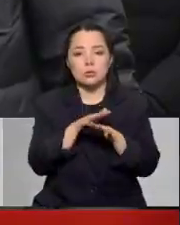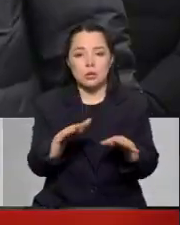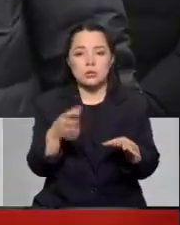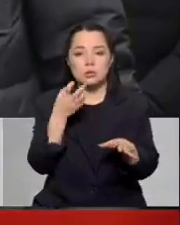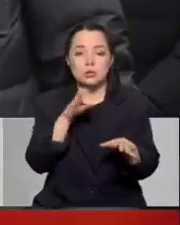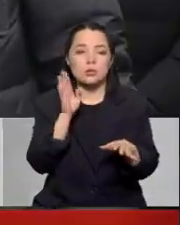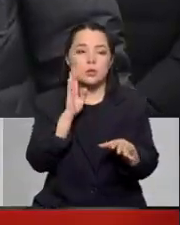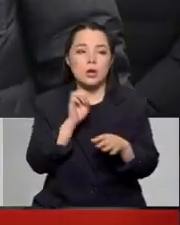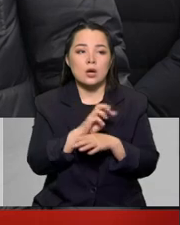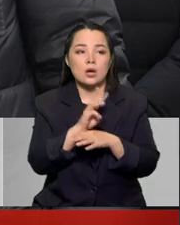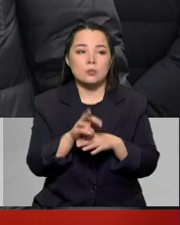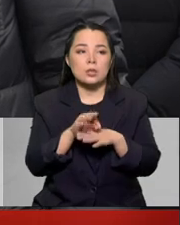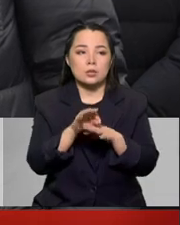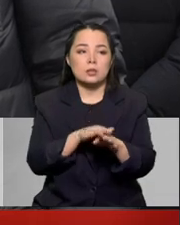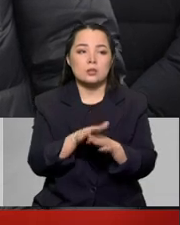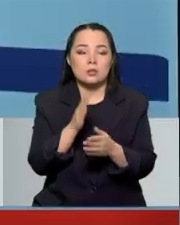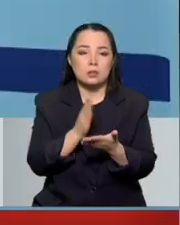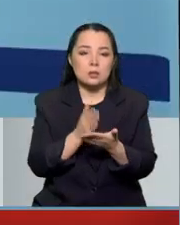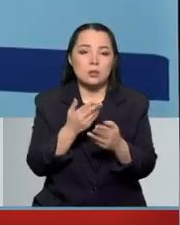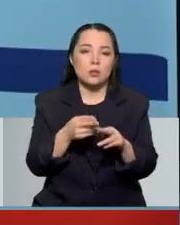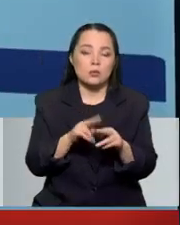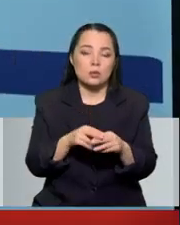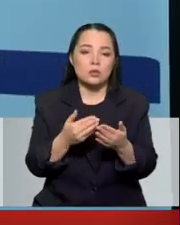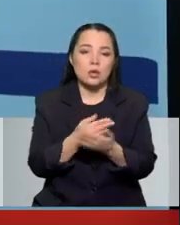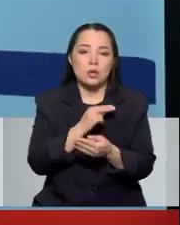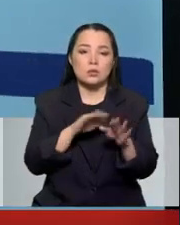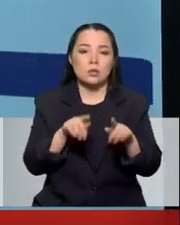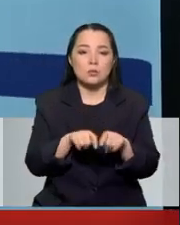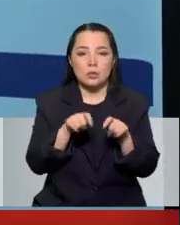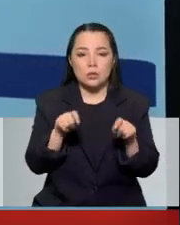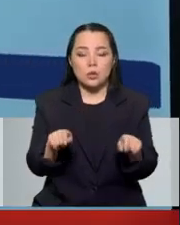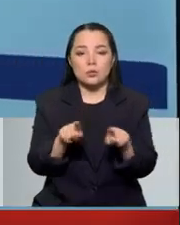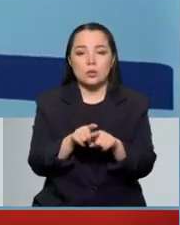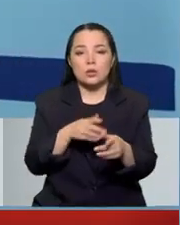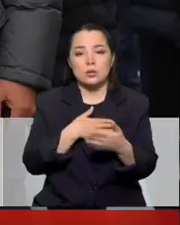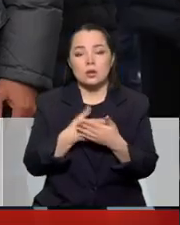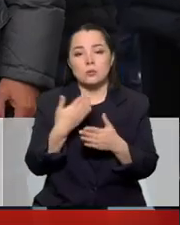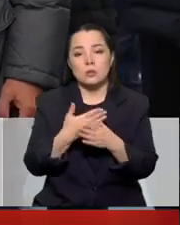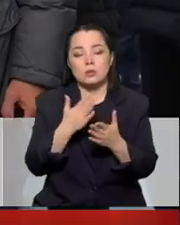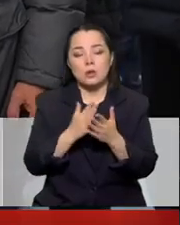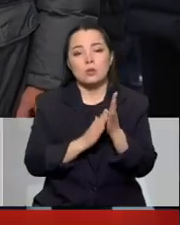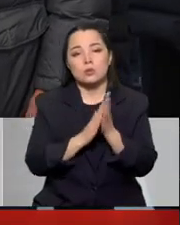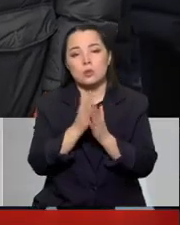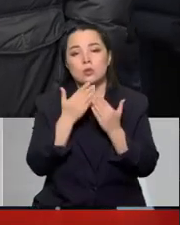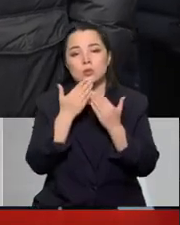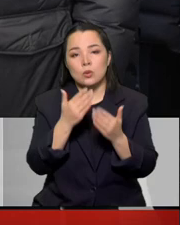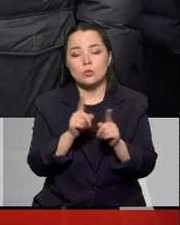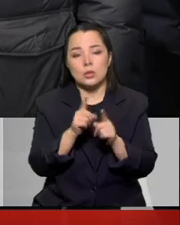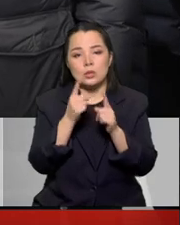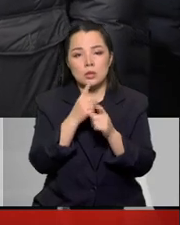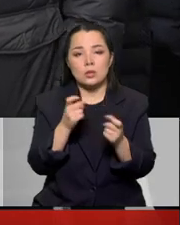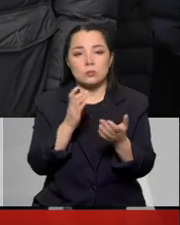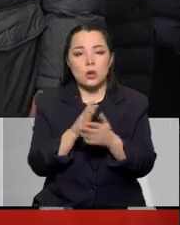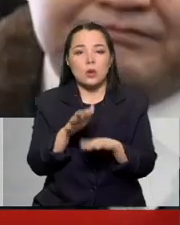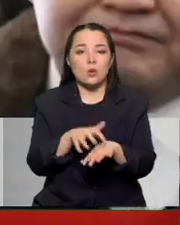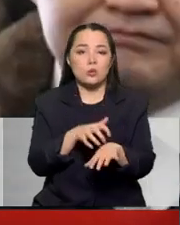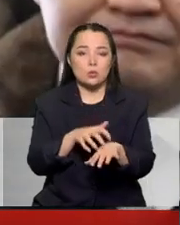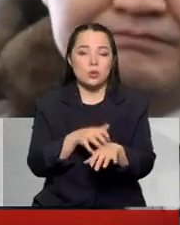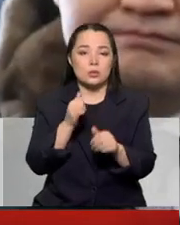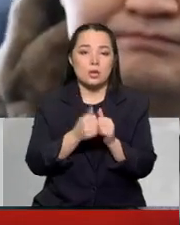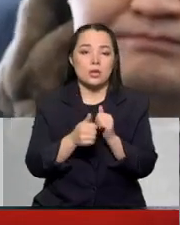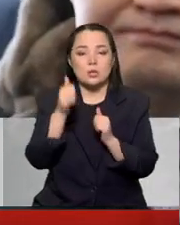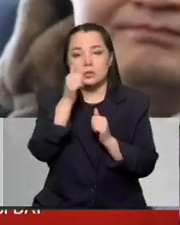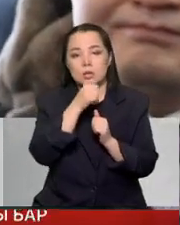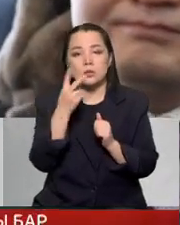ыстық сумен қамтылмақ. Жаңа кәсіпорындардың ашылуына да ықпал етеді. Өсіп келе жатқан сұраныс та ескерілген. Көкшетауда жыл